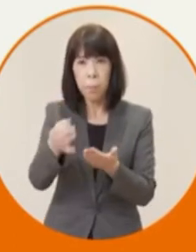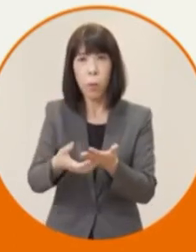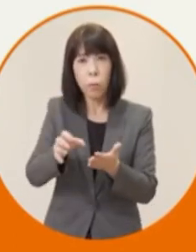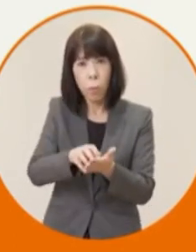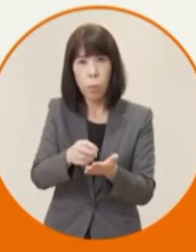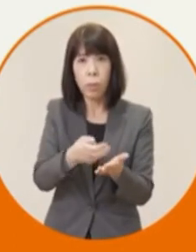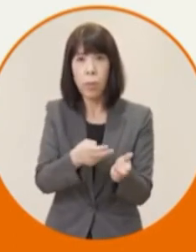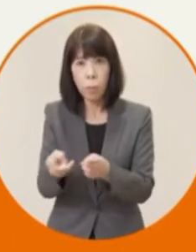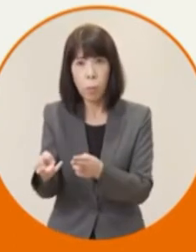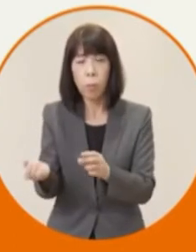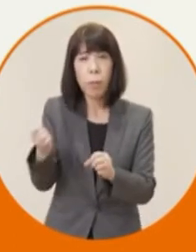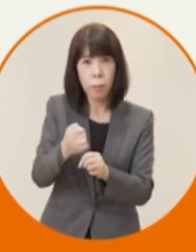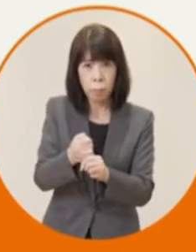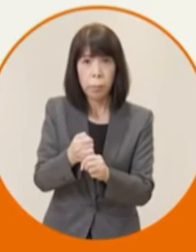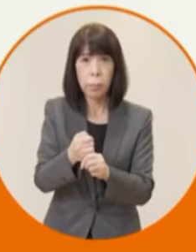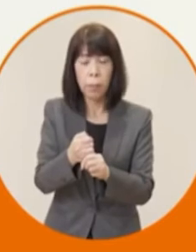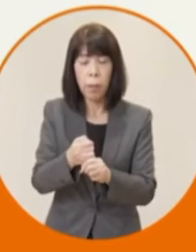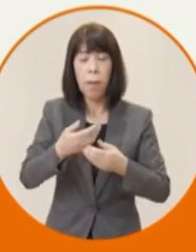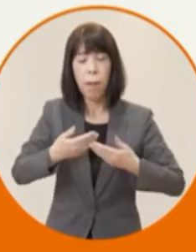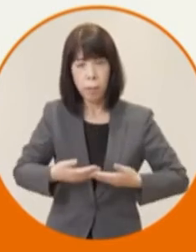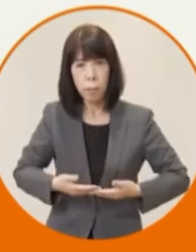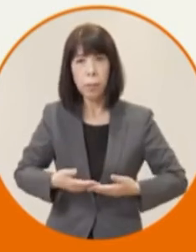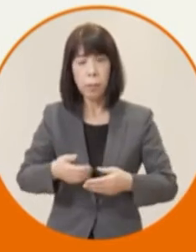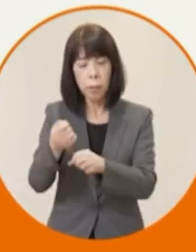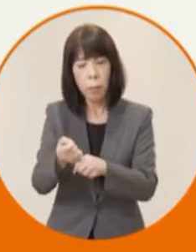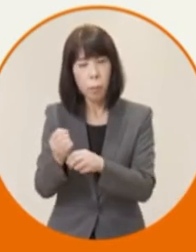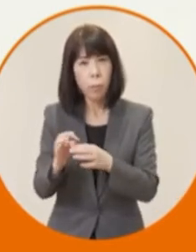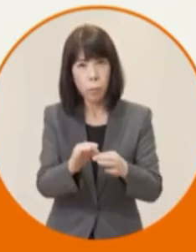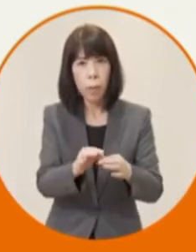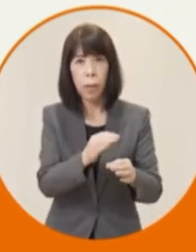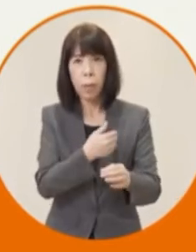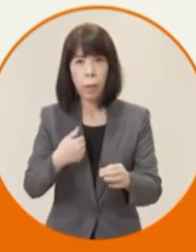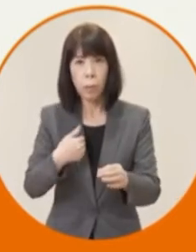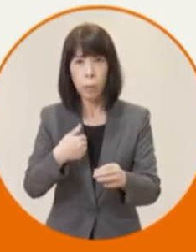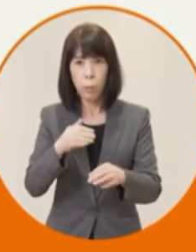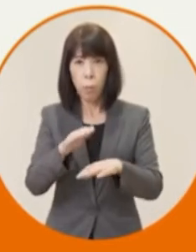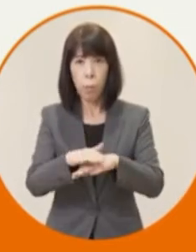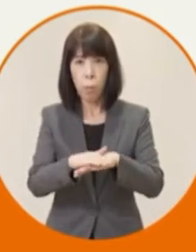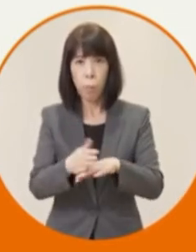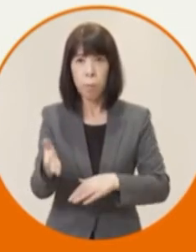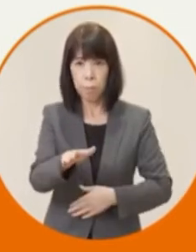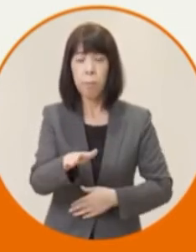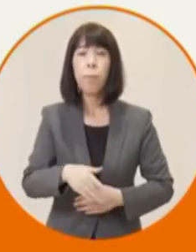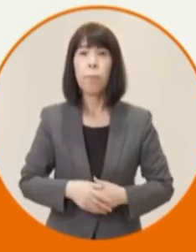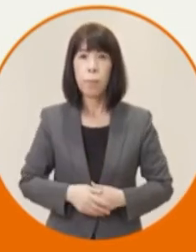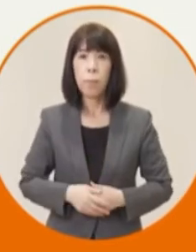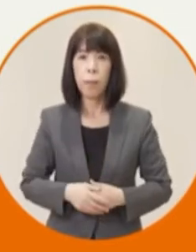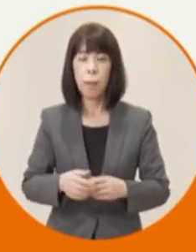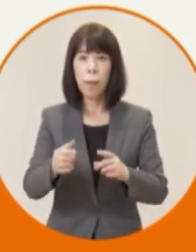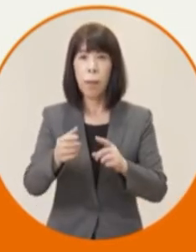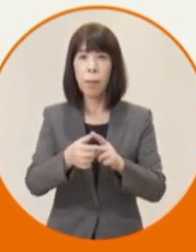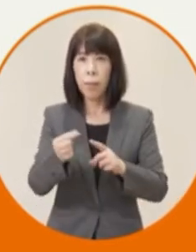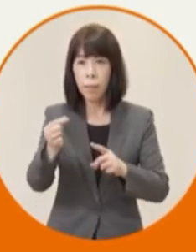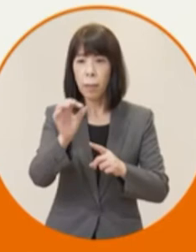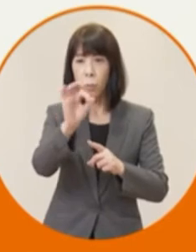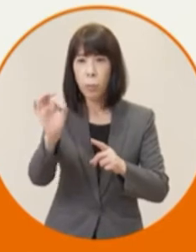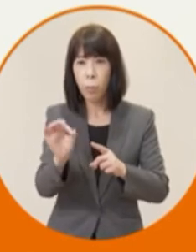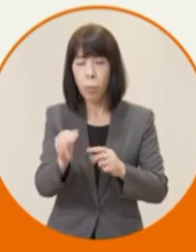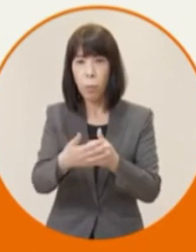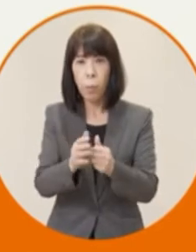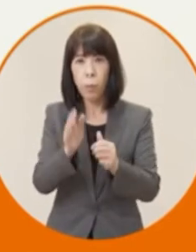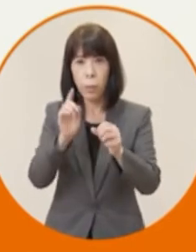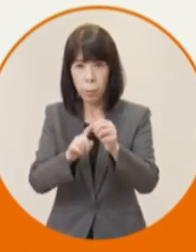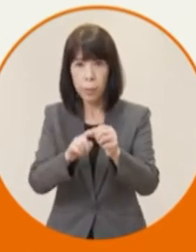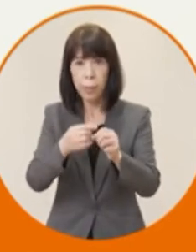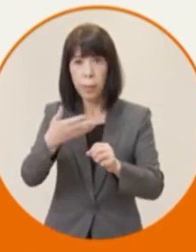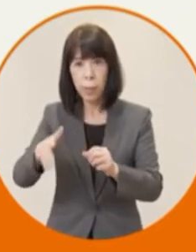活させ、安心して農業を続けられる環境を整えます。国民民主党は尖閣諸島を守るため海